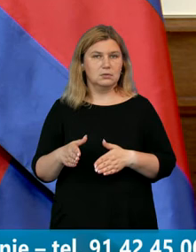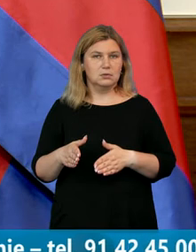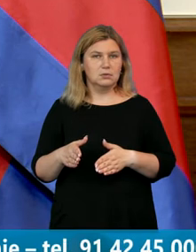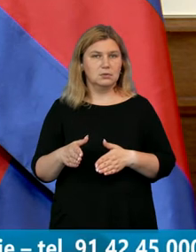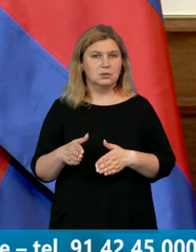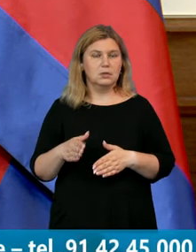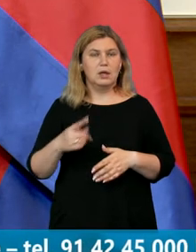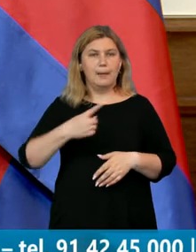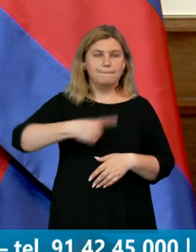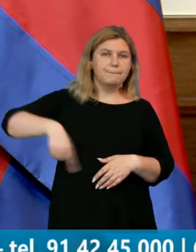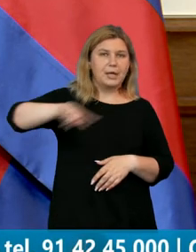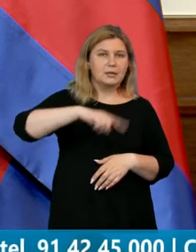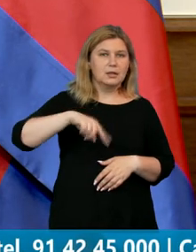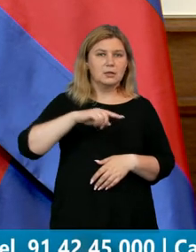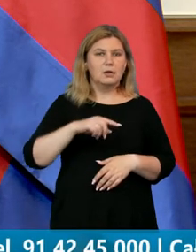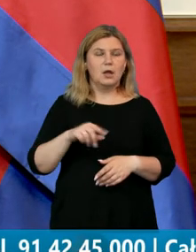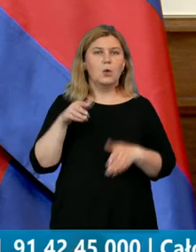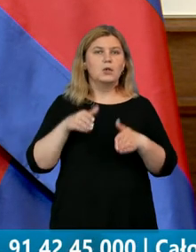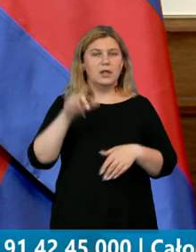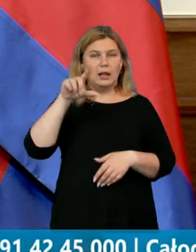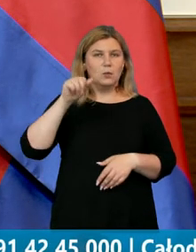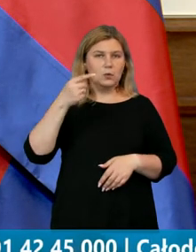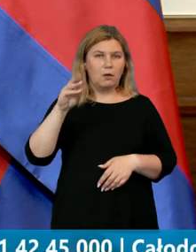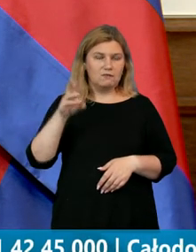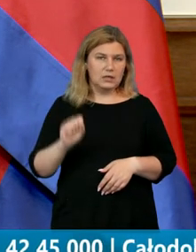do kolejnej pętli przyludowej.